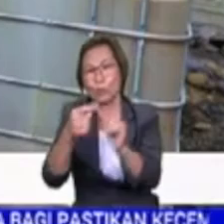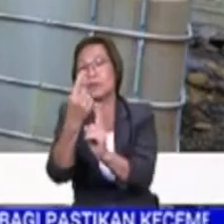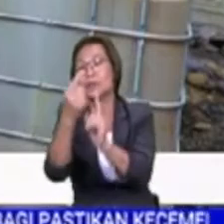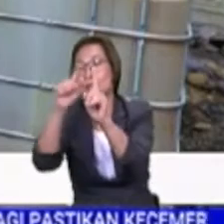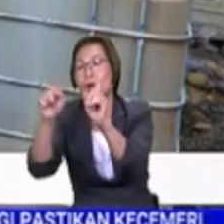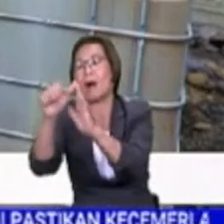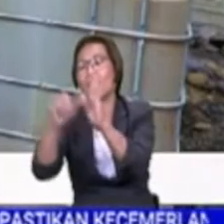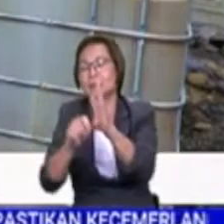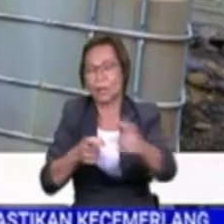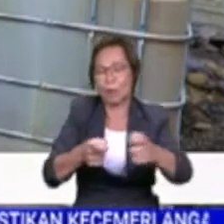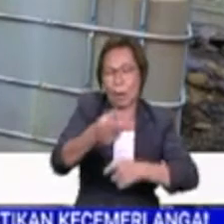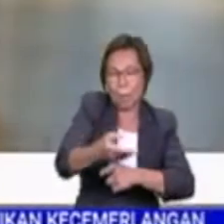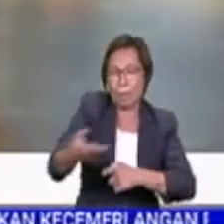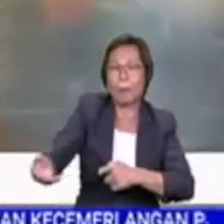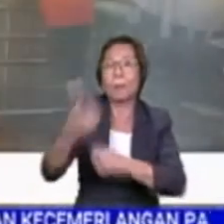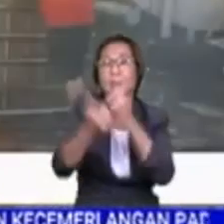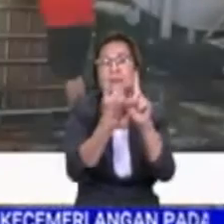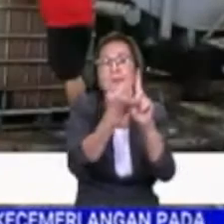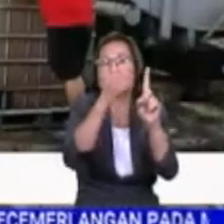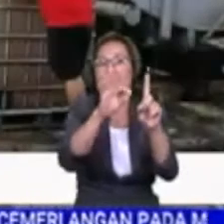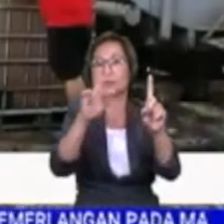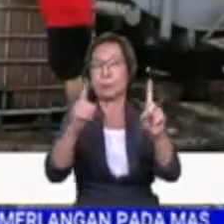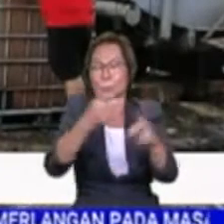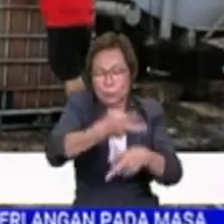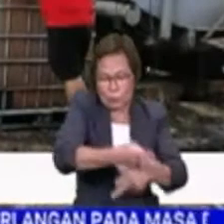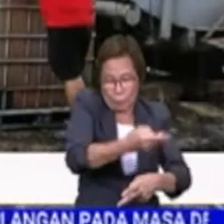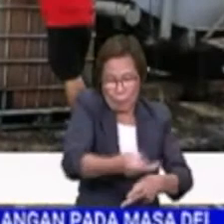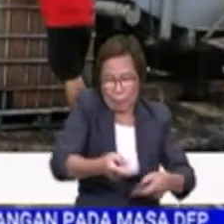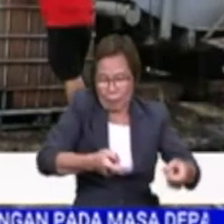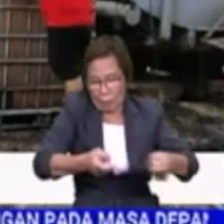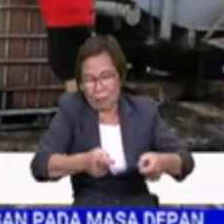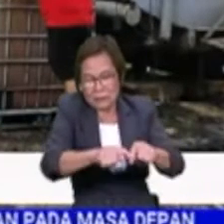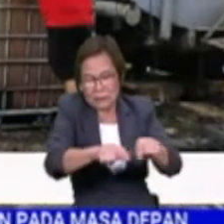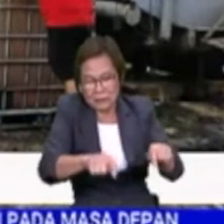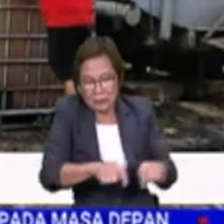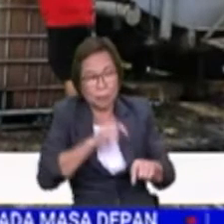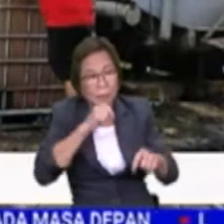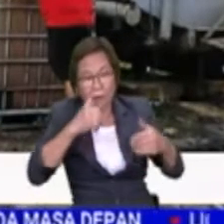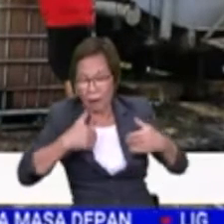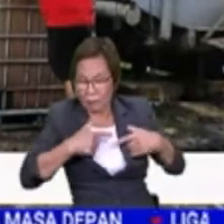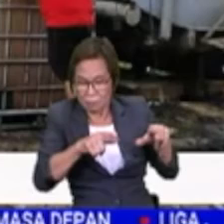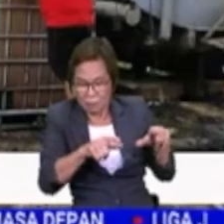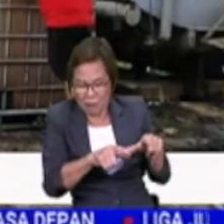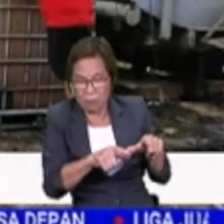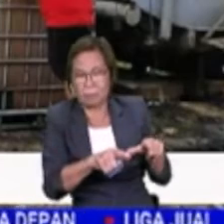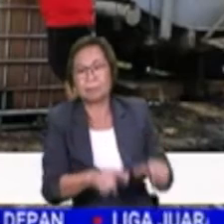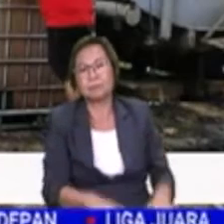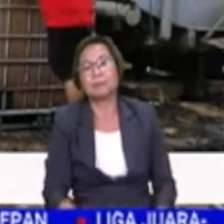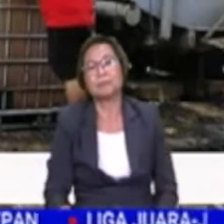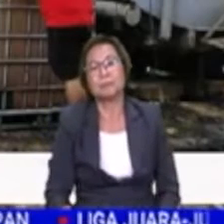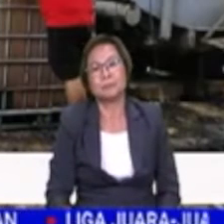20-1 Akta Kawalan Bekalan 1961 iaitu menyimpan barang kawalan di tempat yang tidak dilesenkan oleh pengawal